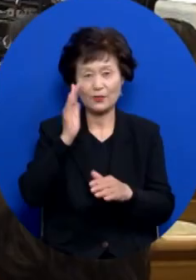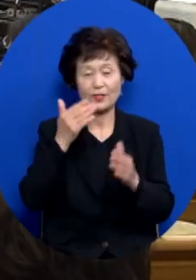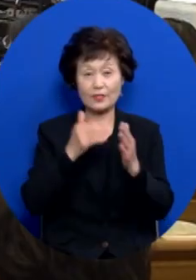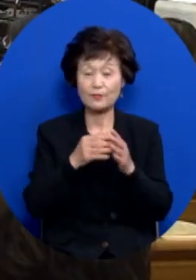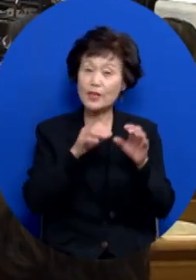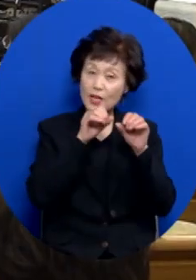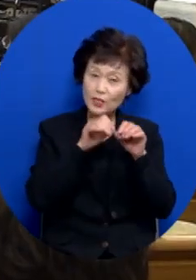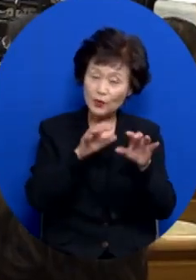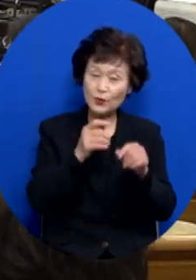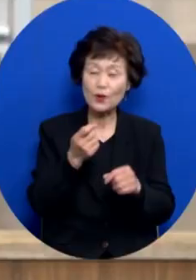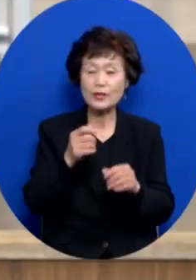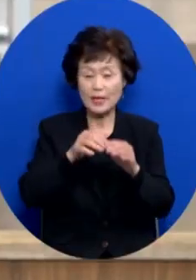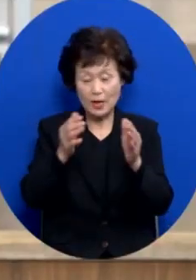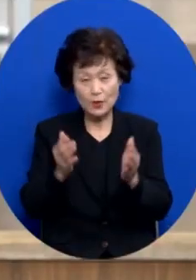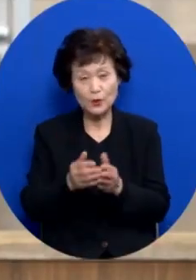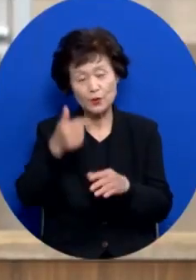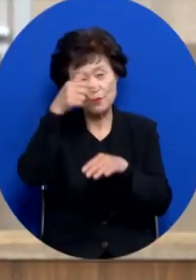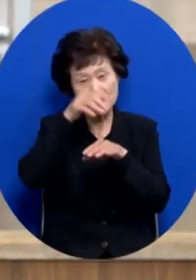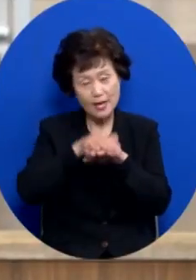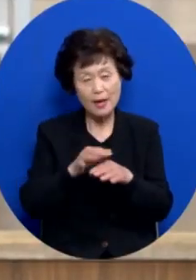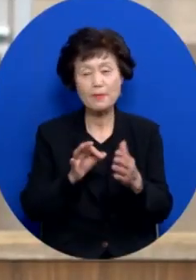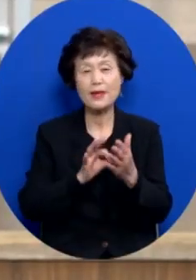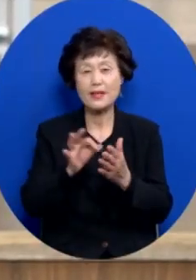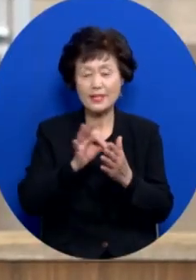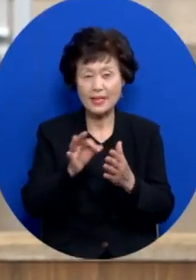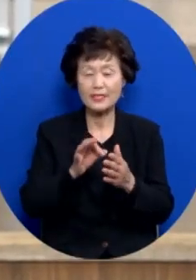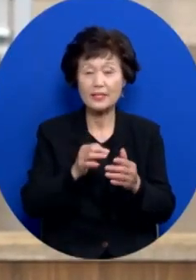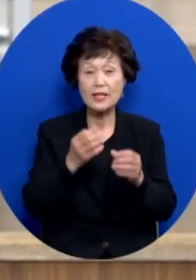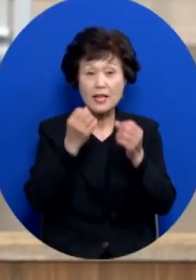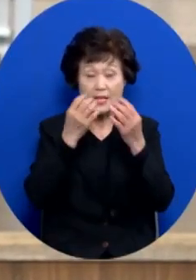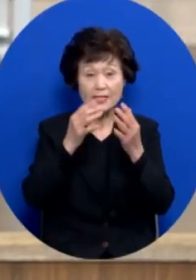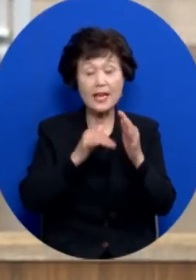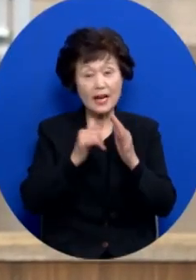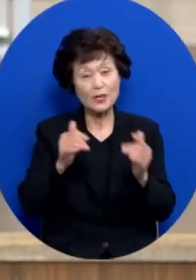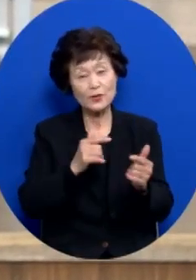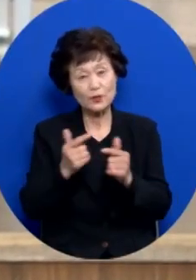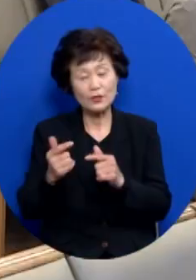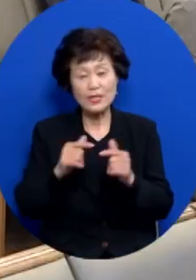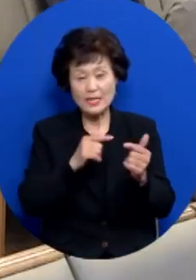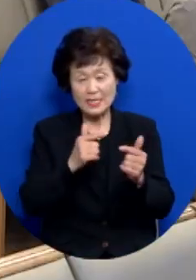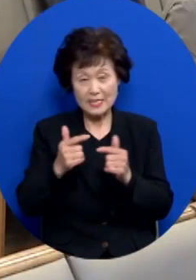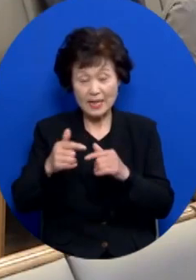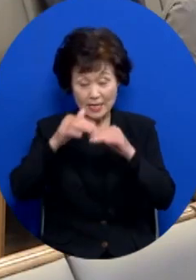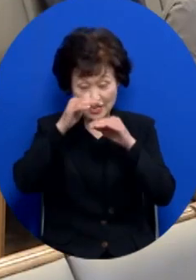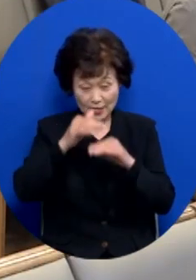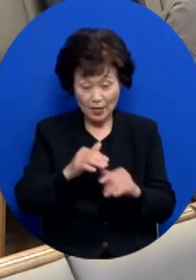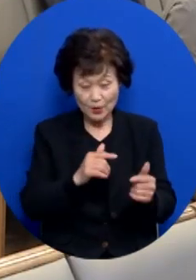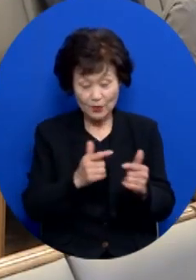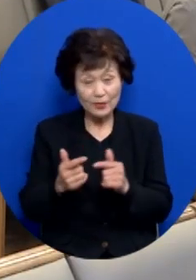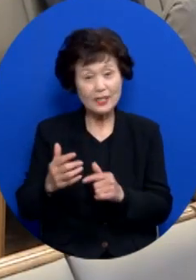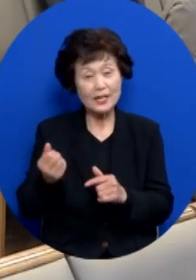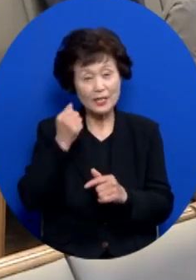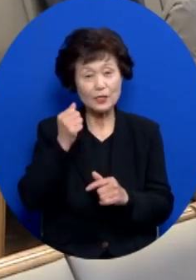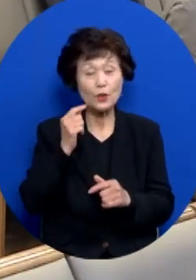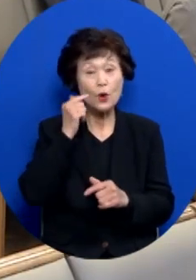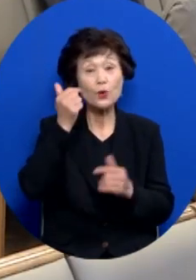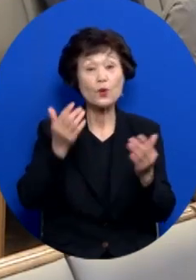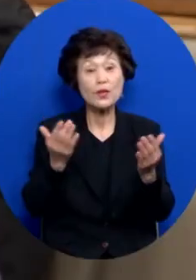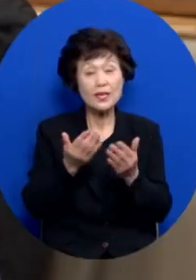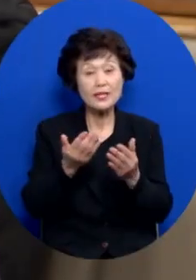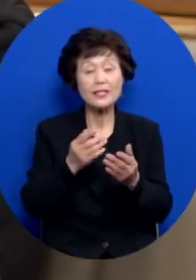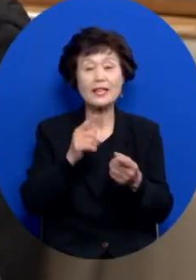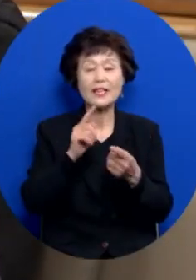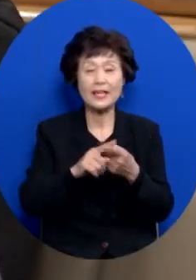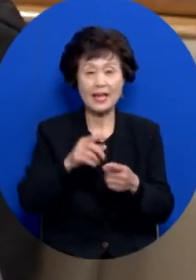전도, 소그룹, 예배, 재정, 새가족 등 목회 매뉴얼을 비롯해 목회 철학과 가치, 하나의